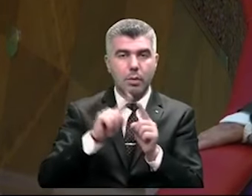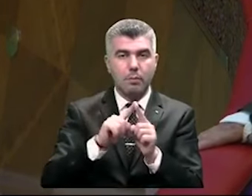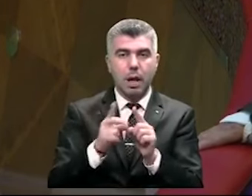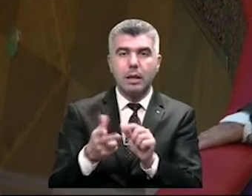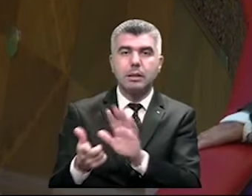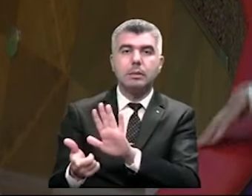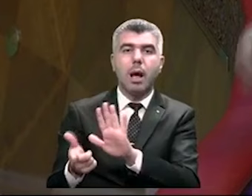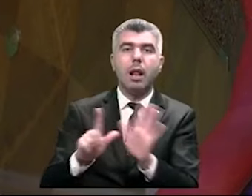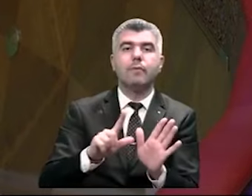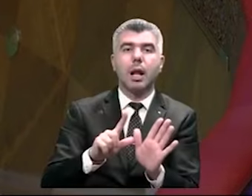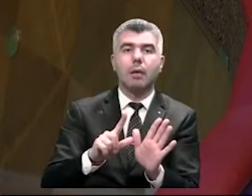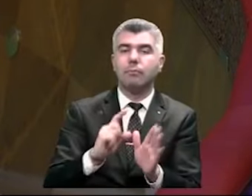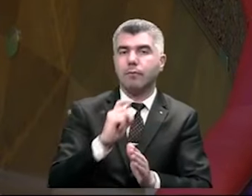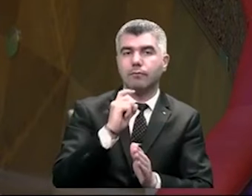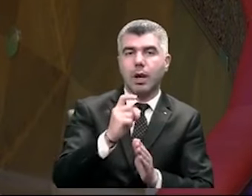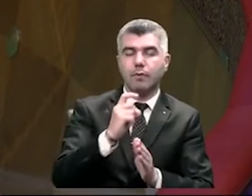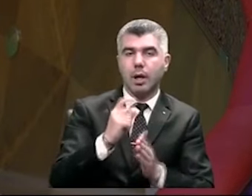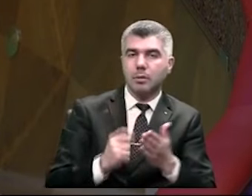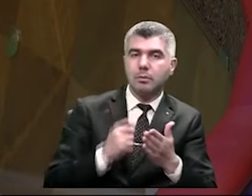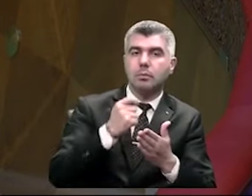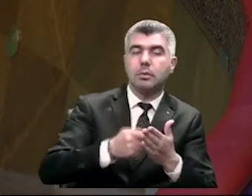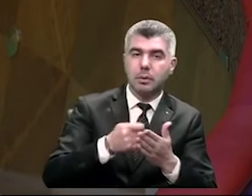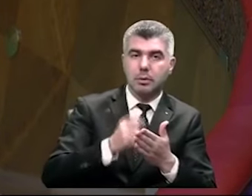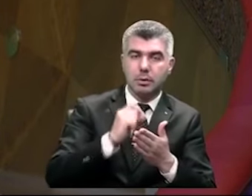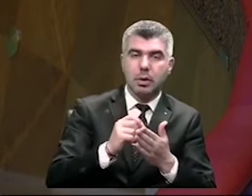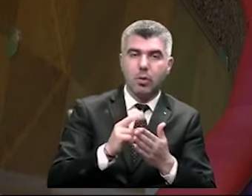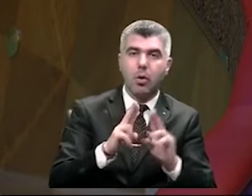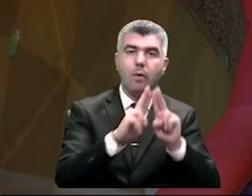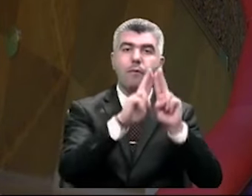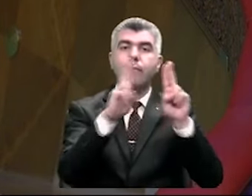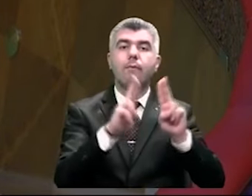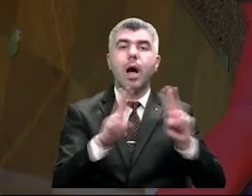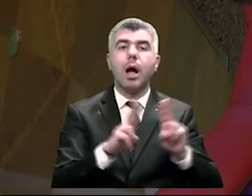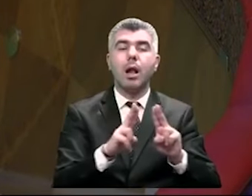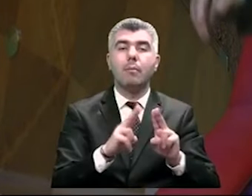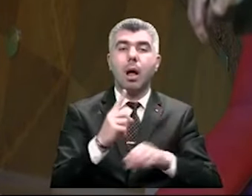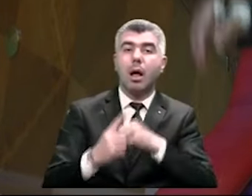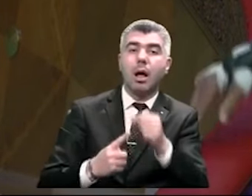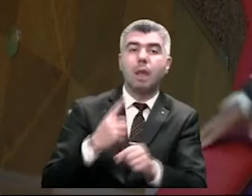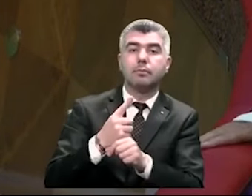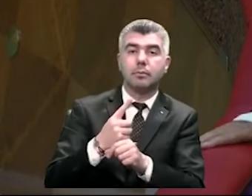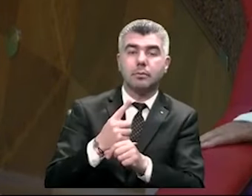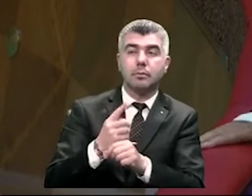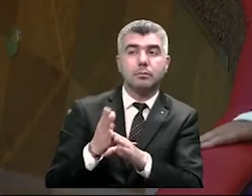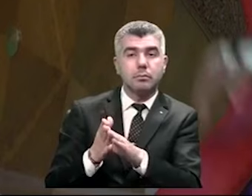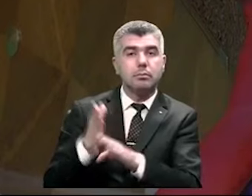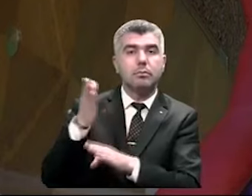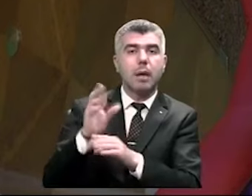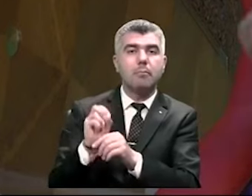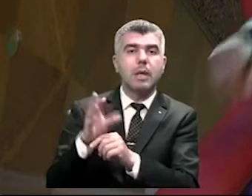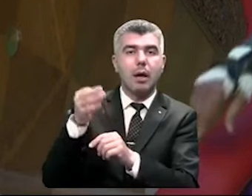7000 درهم وعنده واحد الالزاميه ديال واحد الحركيه دوليه ديال سنه في ضرف سنين